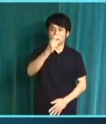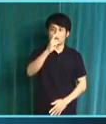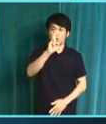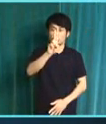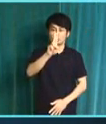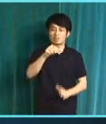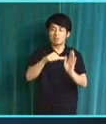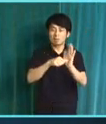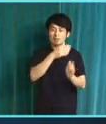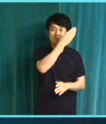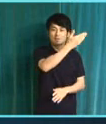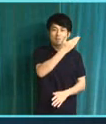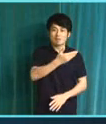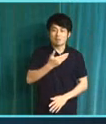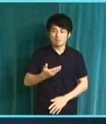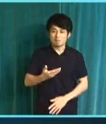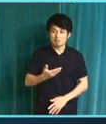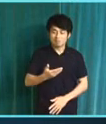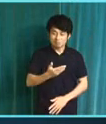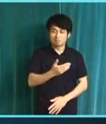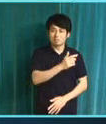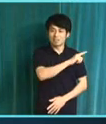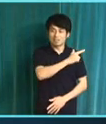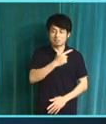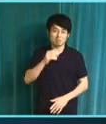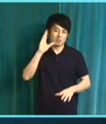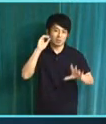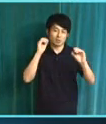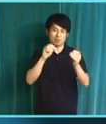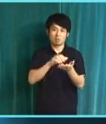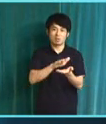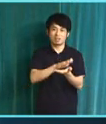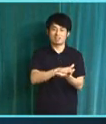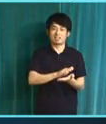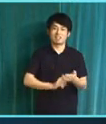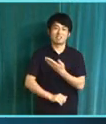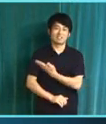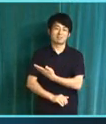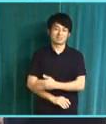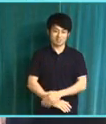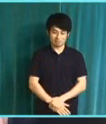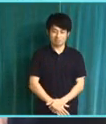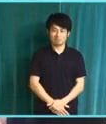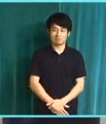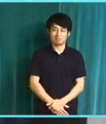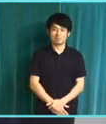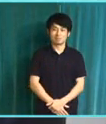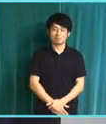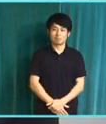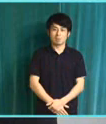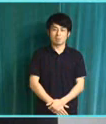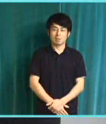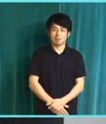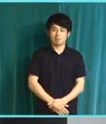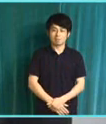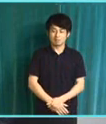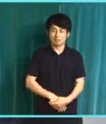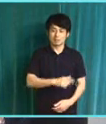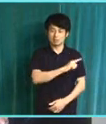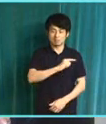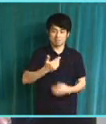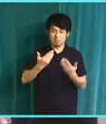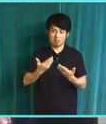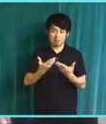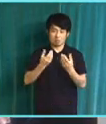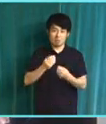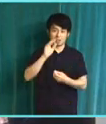ートルを超える大男であるとか、はい、本当にこうユニークな特徴で描かれている、 はい、じゃあここでそういったことを学んで次